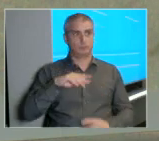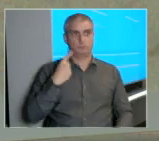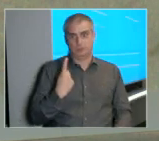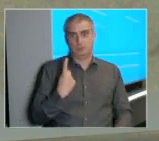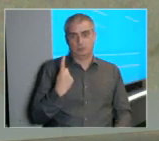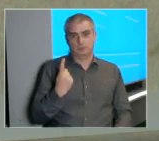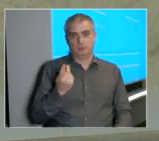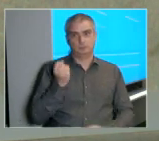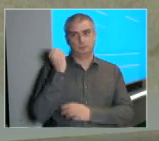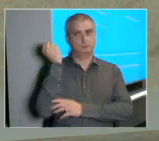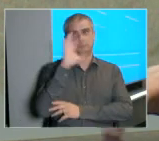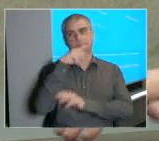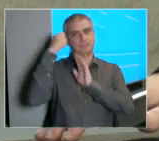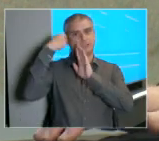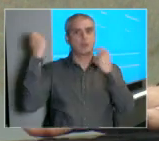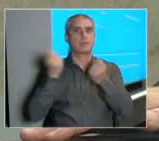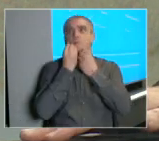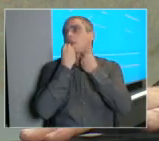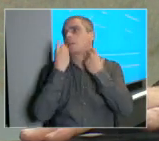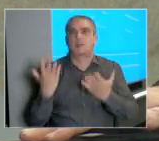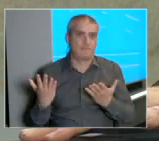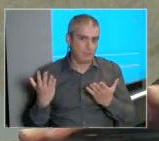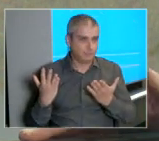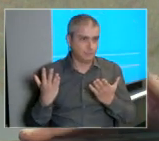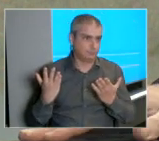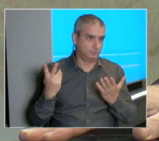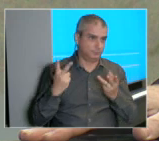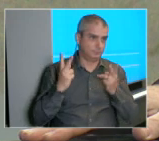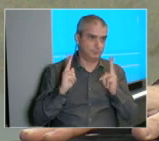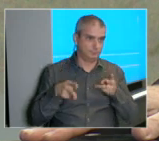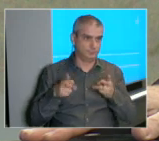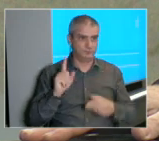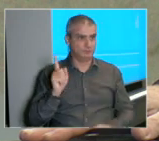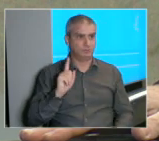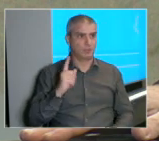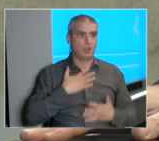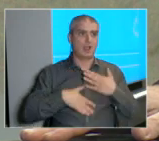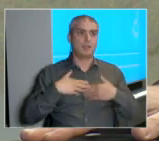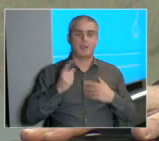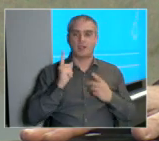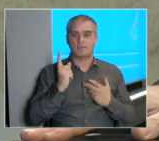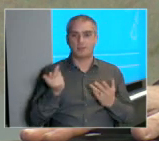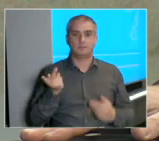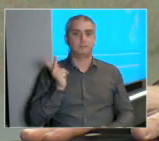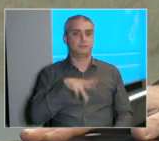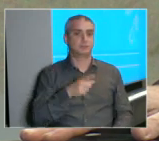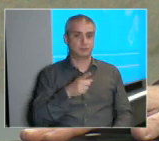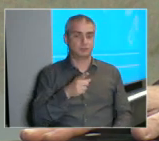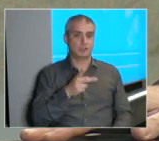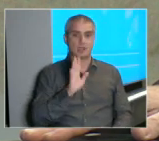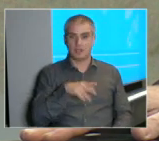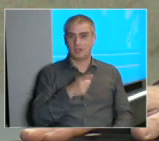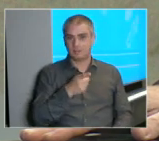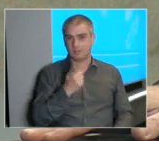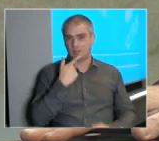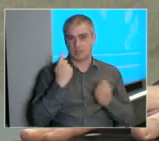אחד משחרר סרטוני תעמולה נפלאים, שאפשר ואי אפשר שלא לחבב אותם, אבל מן העבר השני... גם